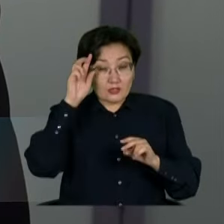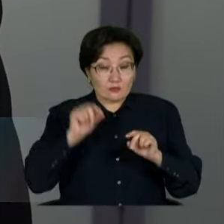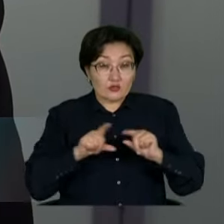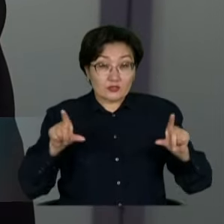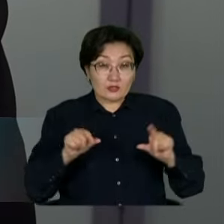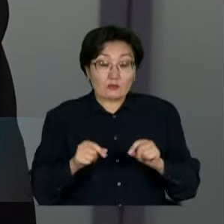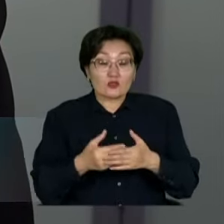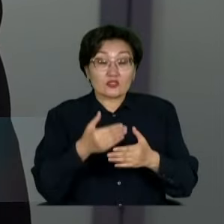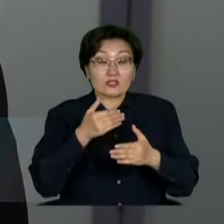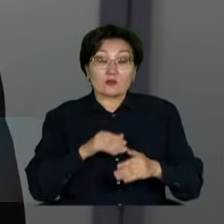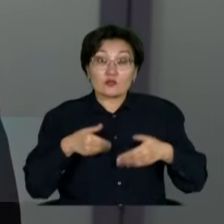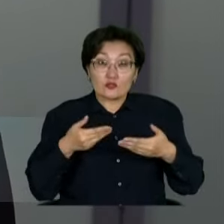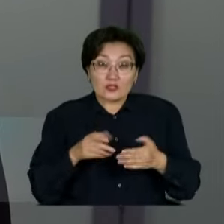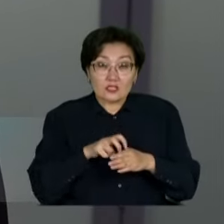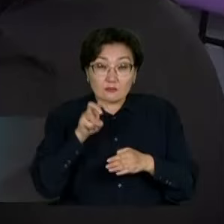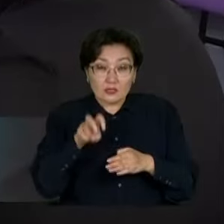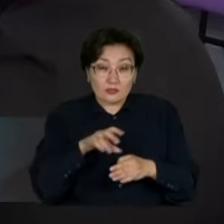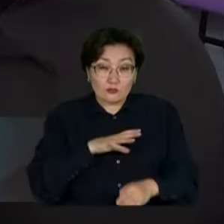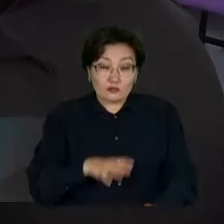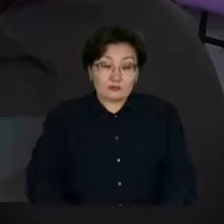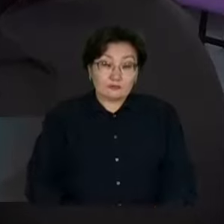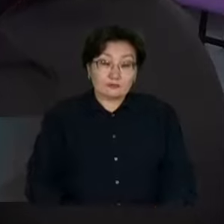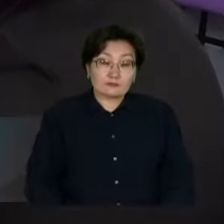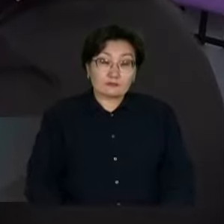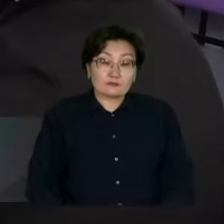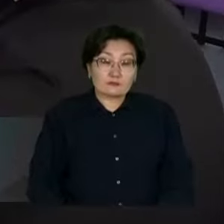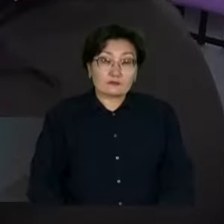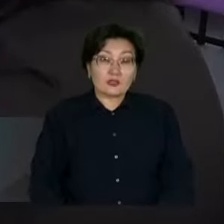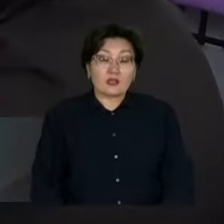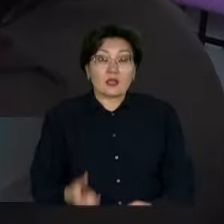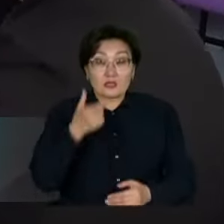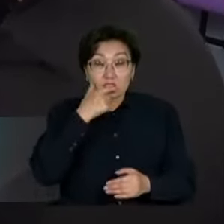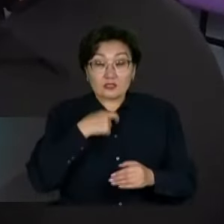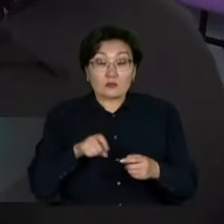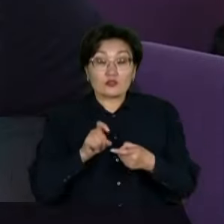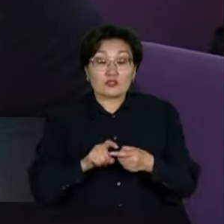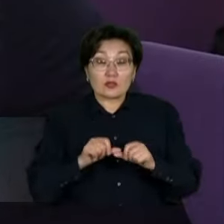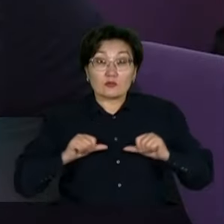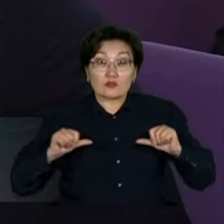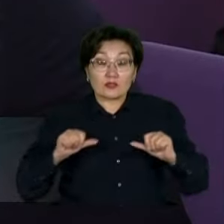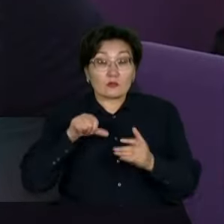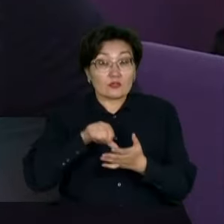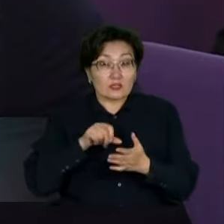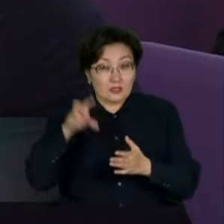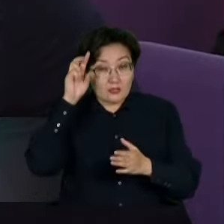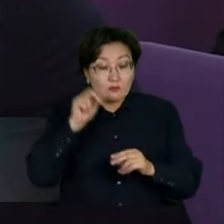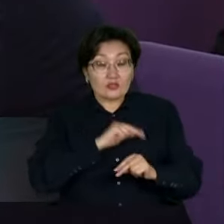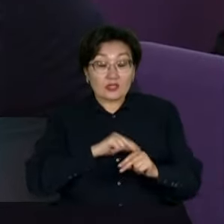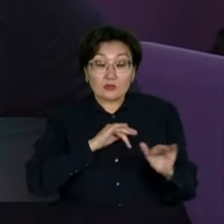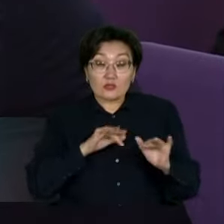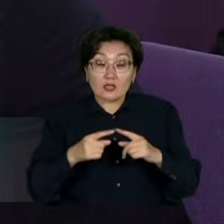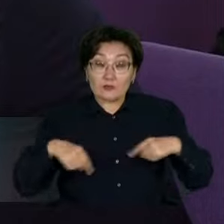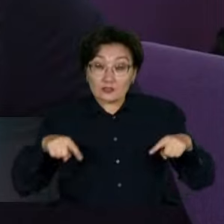органдарға бұған дейін ұсыныстар жіберілген болатын. Әдеп жөндегі кеңестің мүшелері мемлекеттік қызмет істері